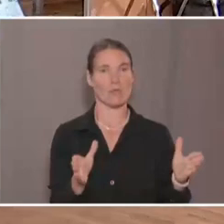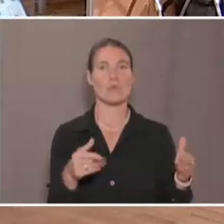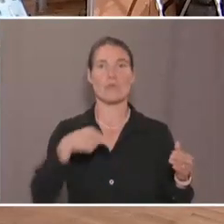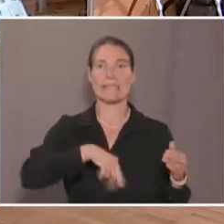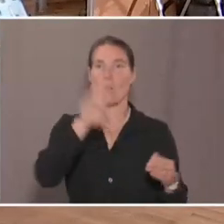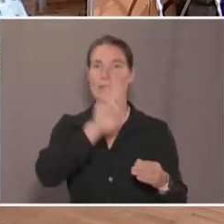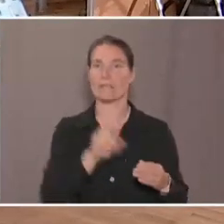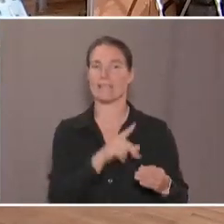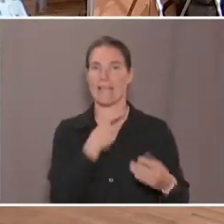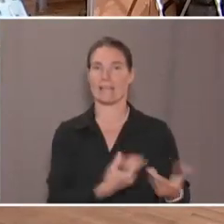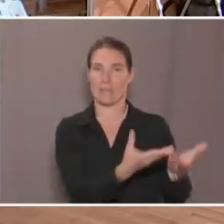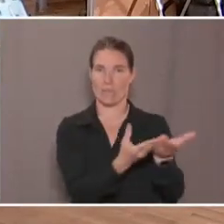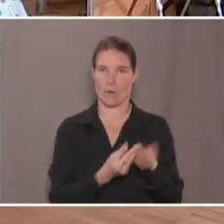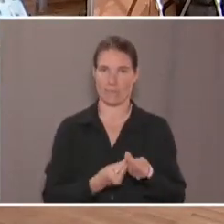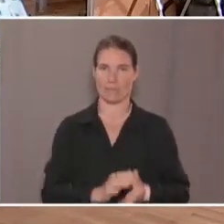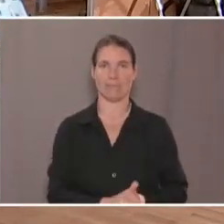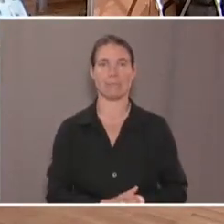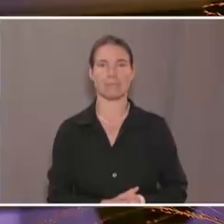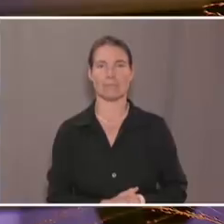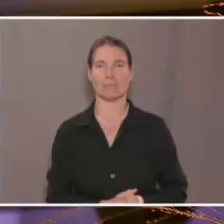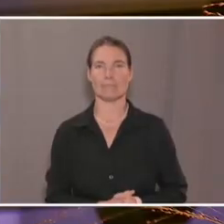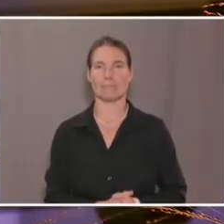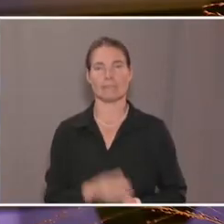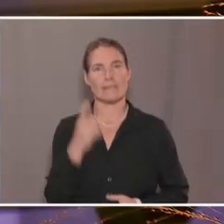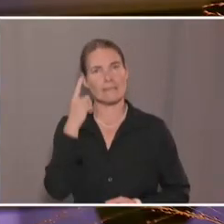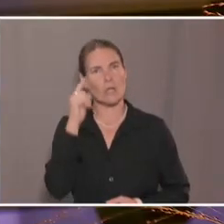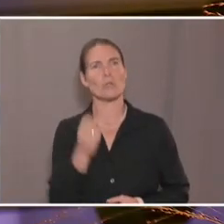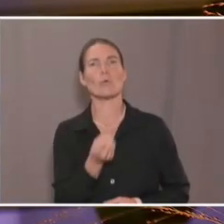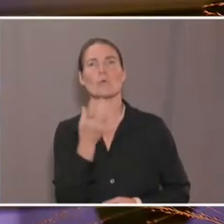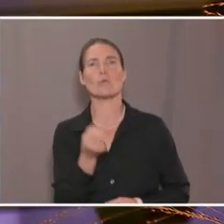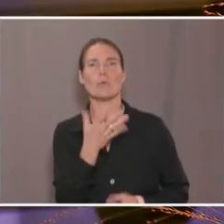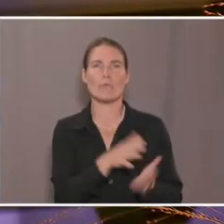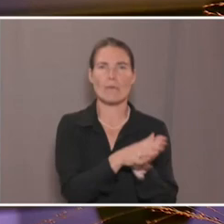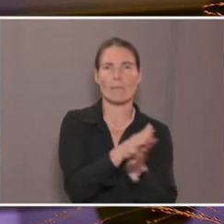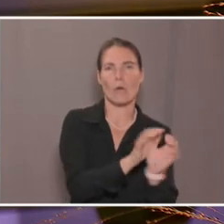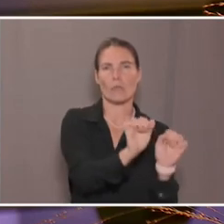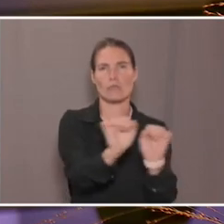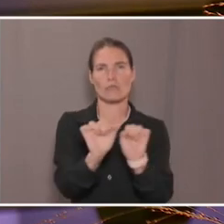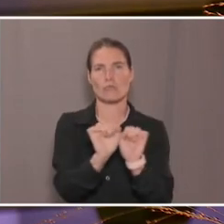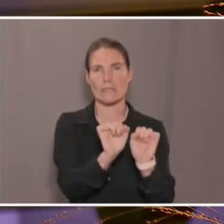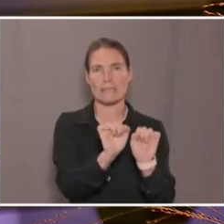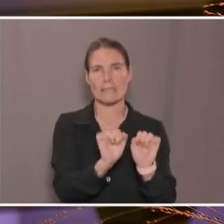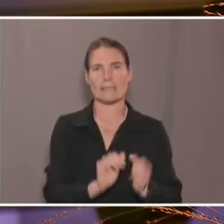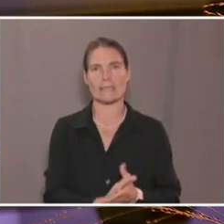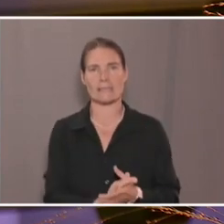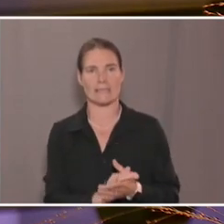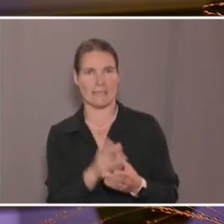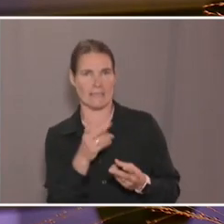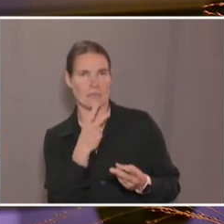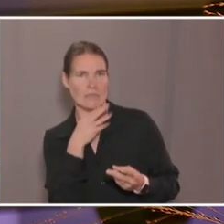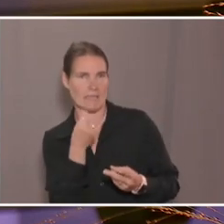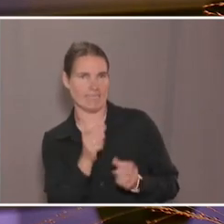Das ist sicherlich auch etwas, wo wir in Kultur und Verbraucherschutz sehr viel Kräfte